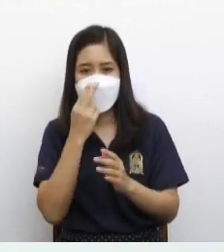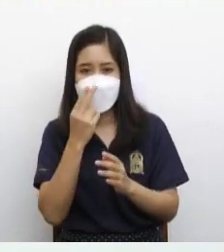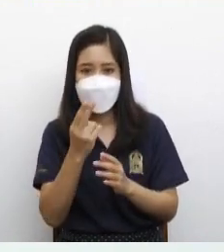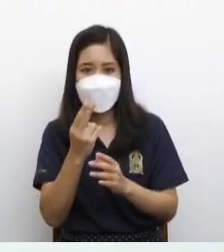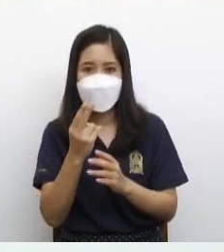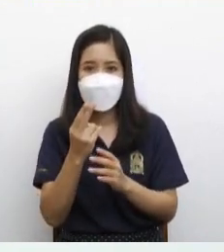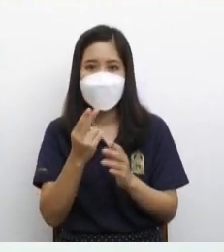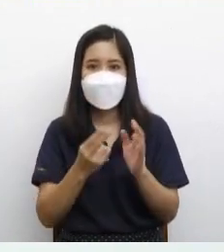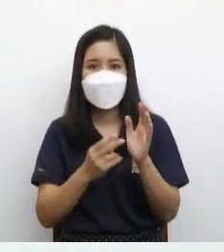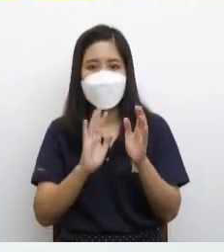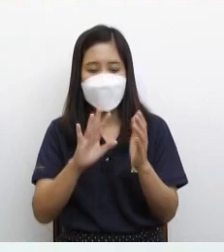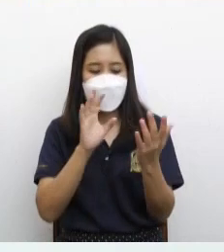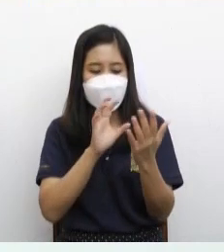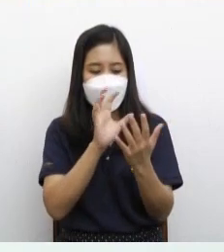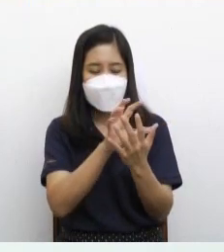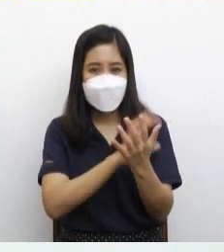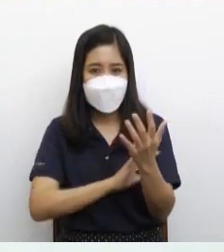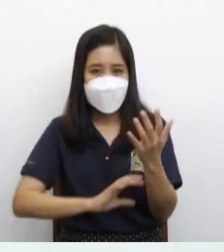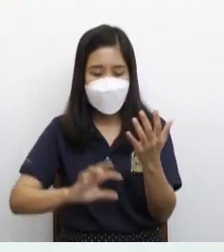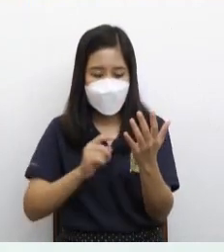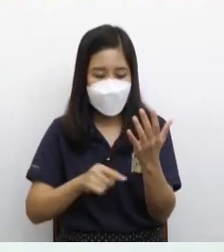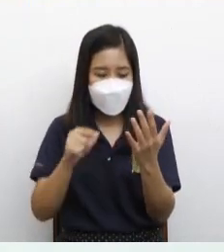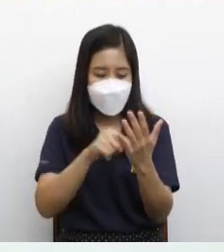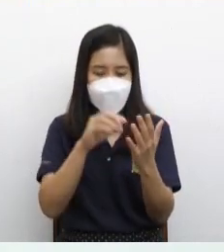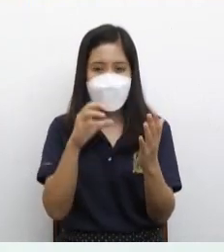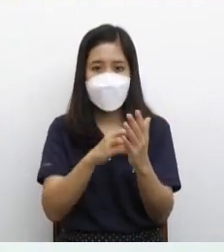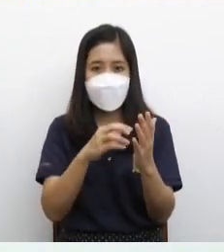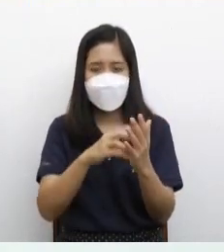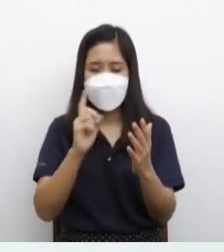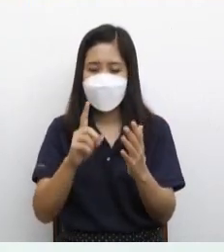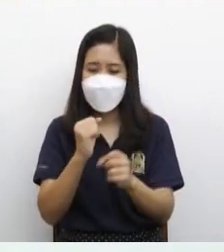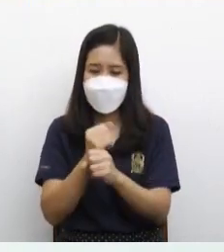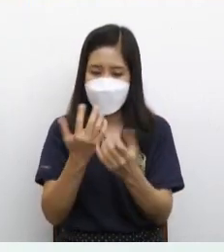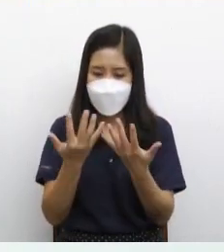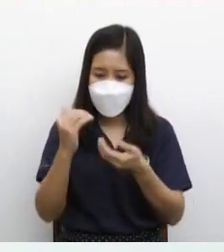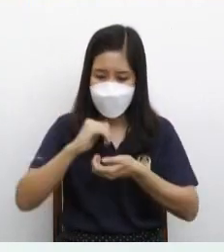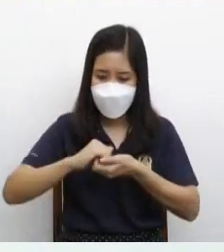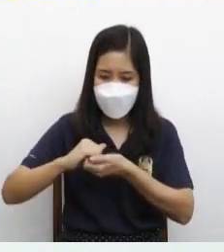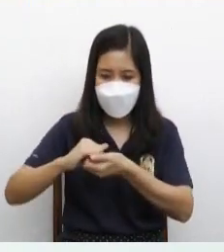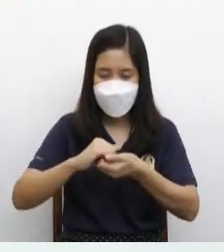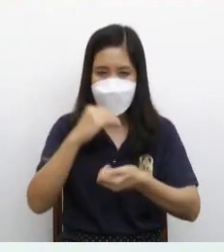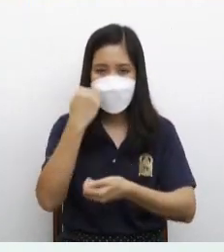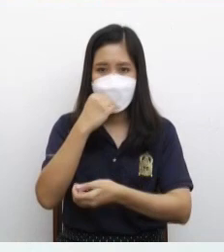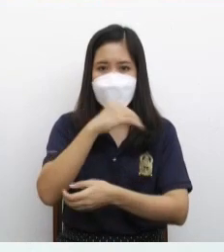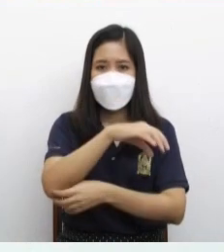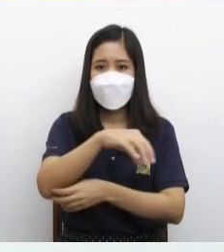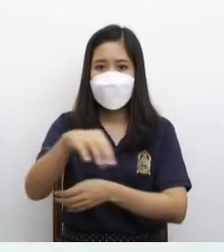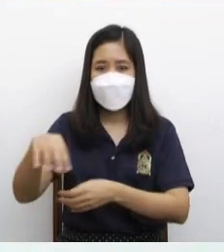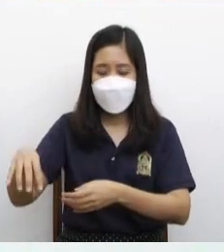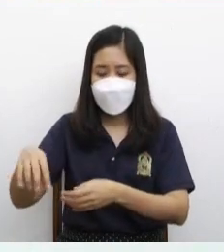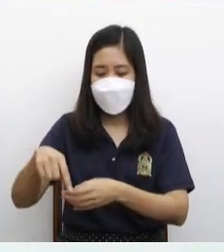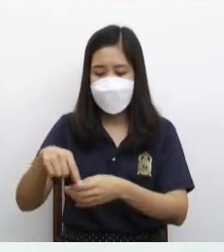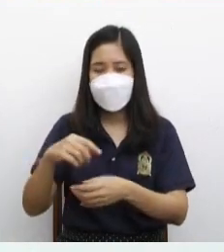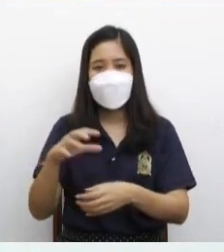ภูมิภาคและก็ในระดับส่วนกลางว่าทำอย่างไรเราจึงจะร่วมมือกันของทุกแท่งในการที่จะนำ